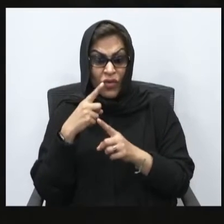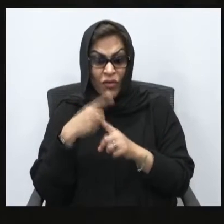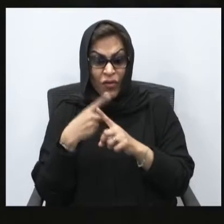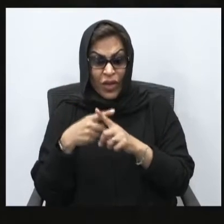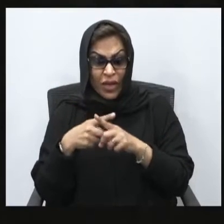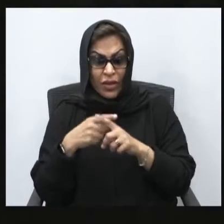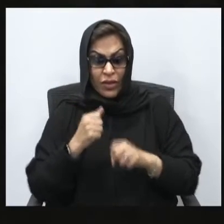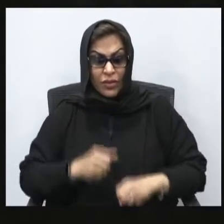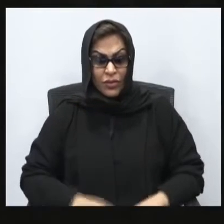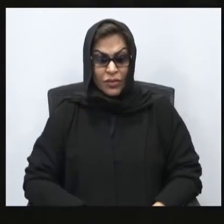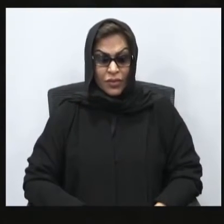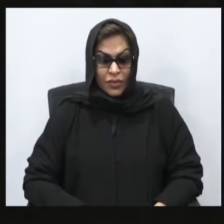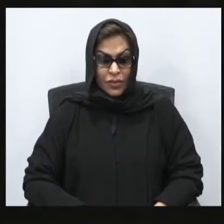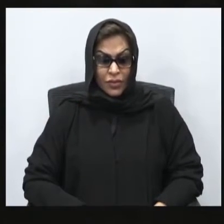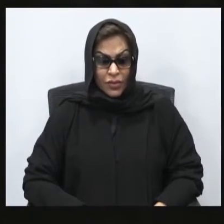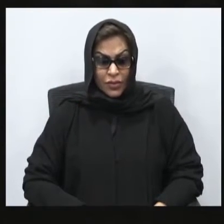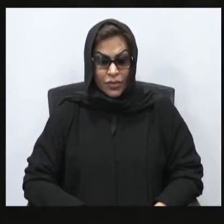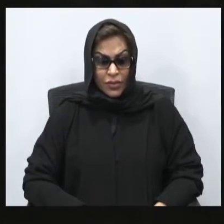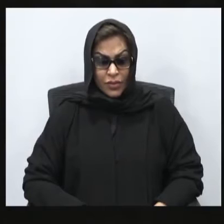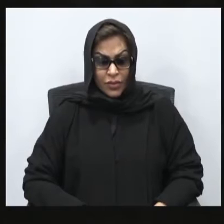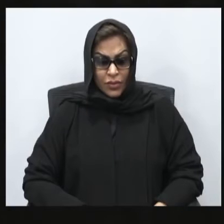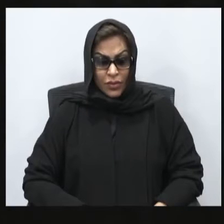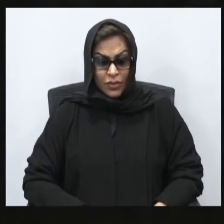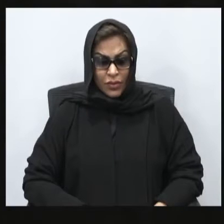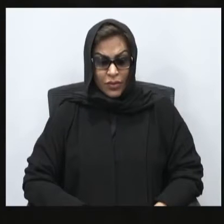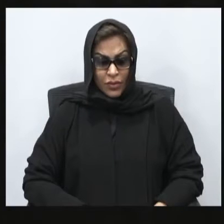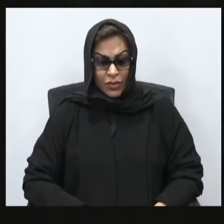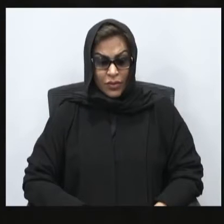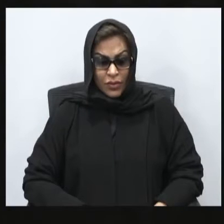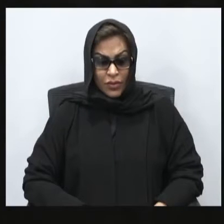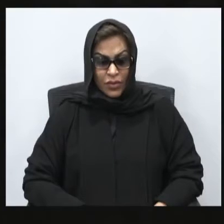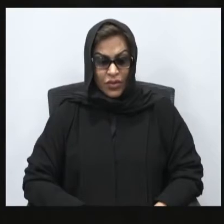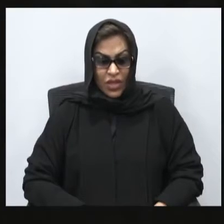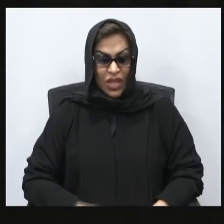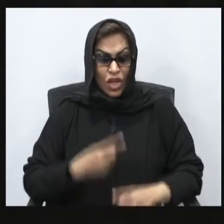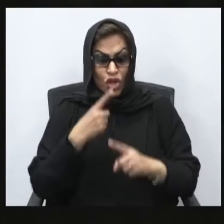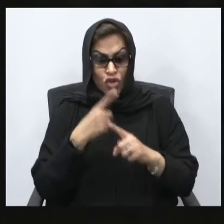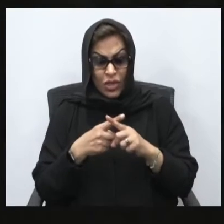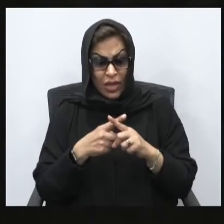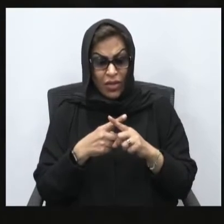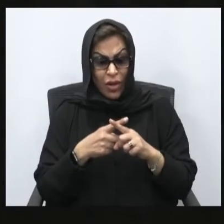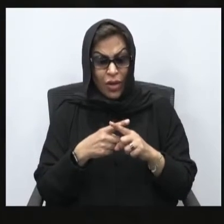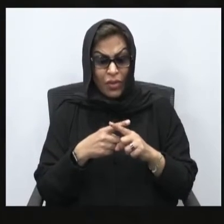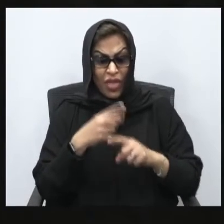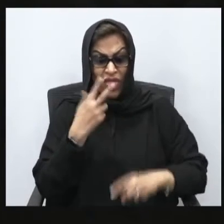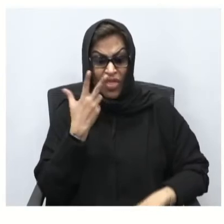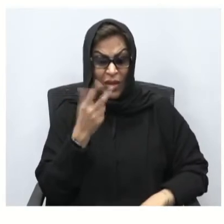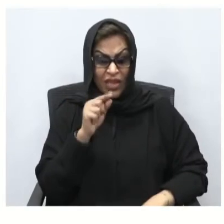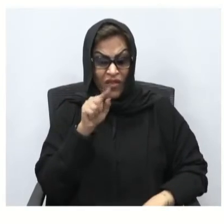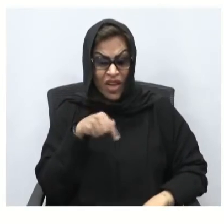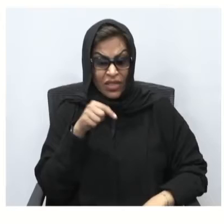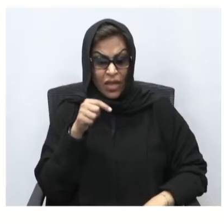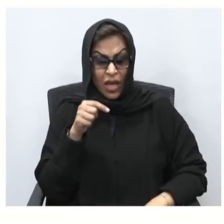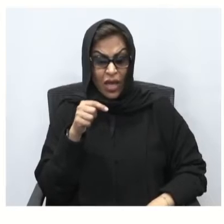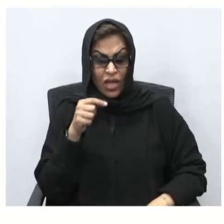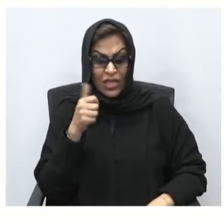بالوحده المساحه الوحده للكره الوحده حيكون عندي 20 ضرب 8.6 كم